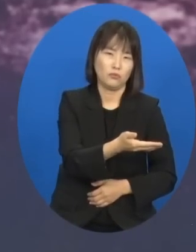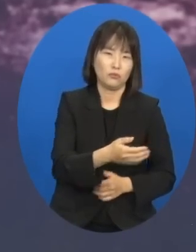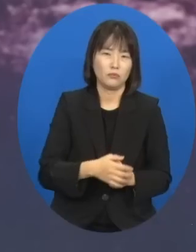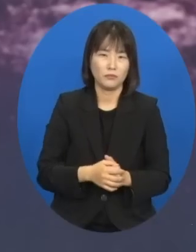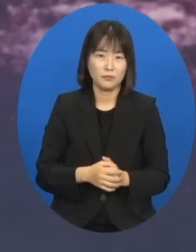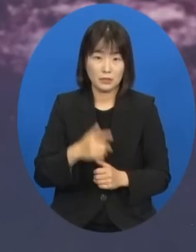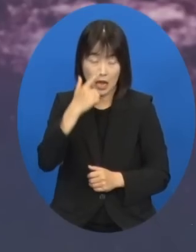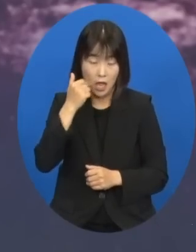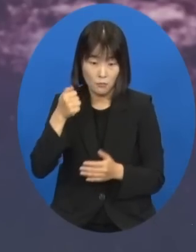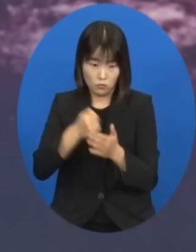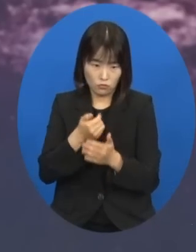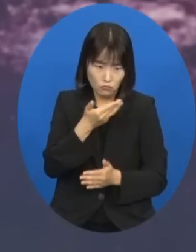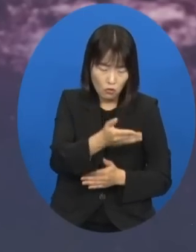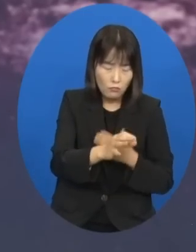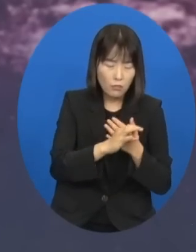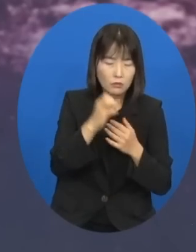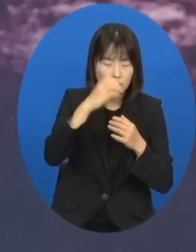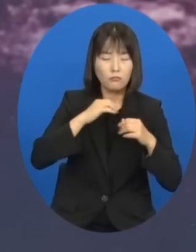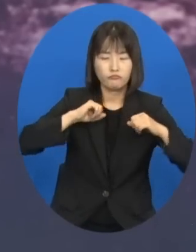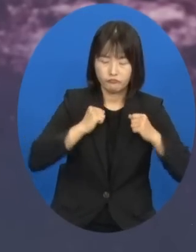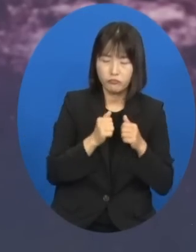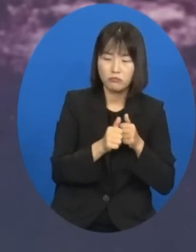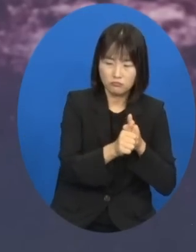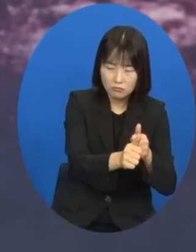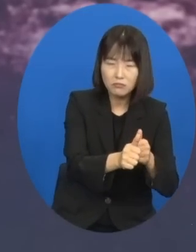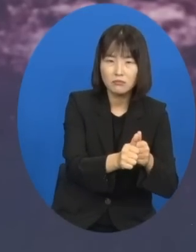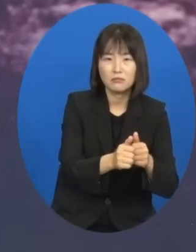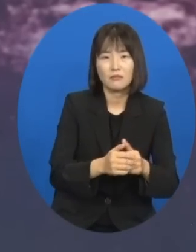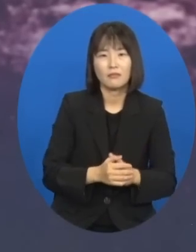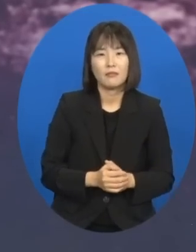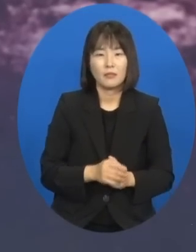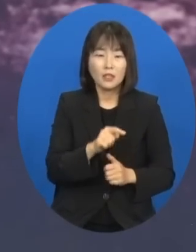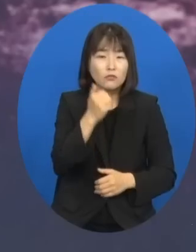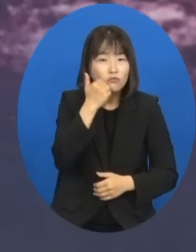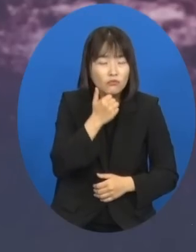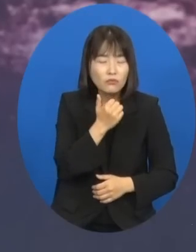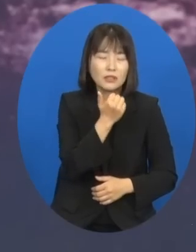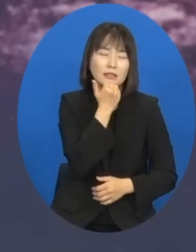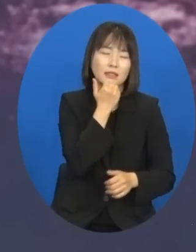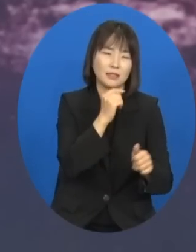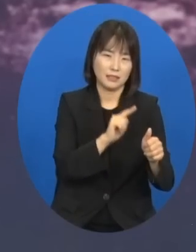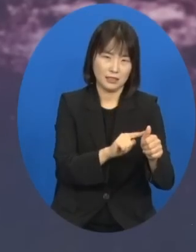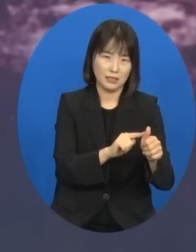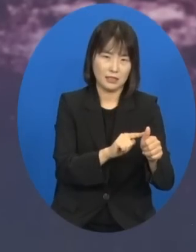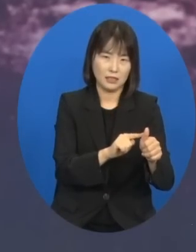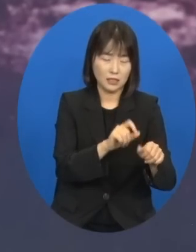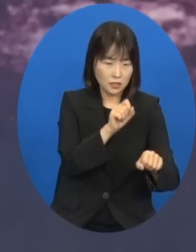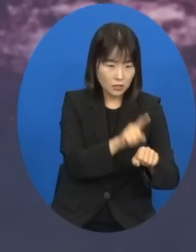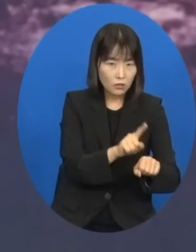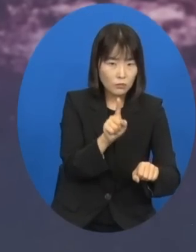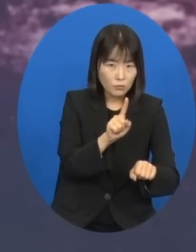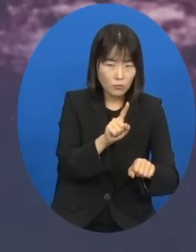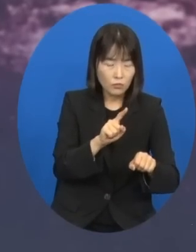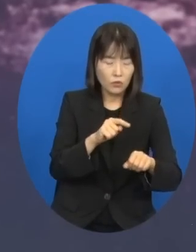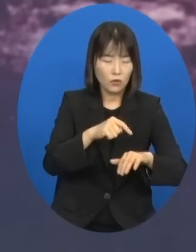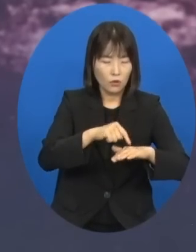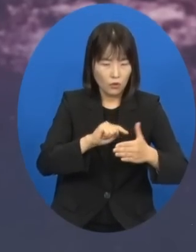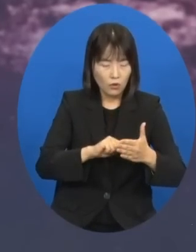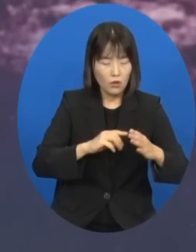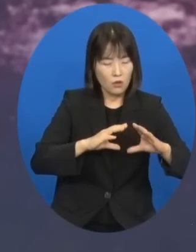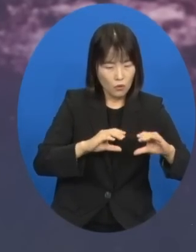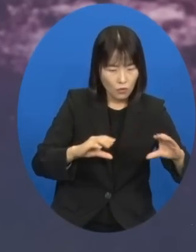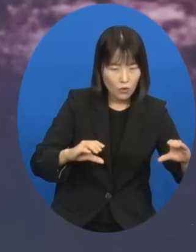그냥 따라가는 것이 이삭이에요. 그냥 주는 대로 받는 거예요. 이것이 이삭입니다. 성품이 온유하고